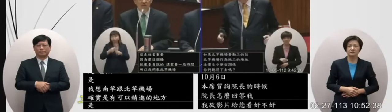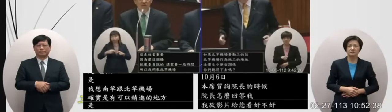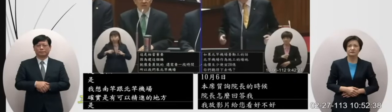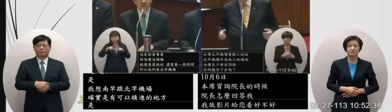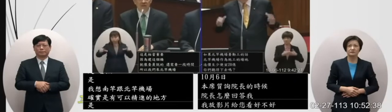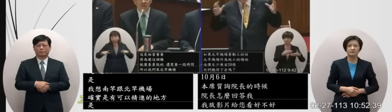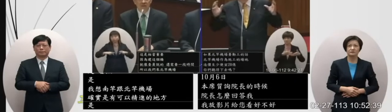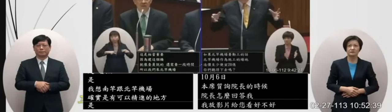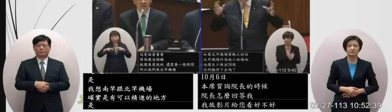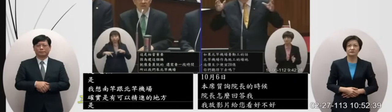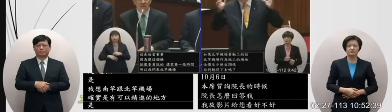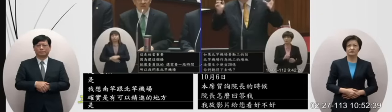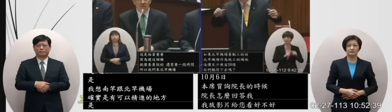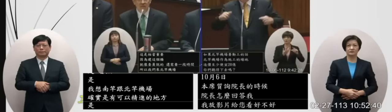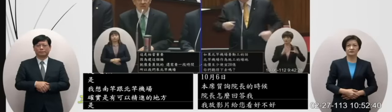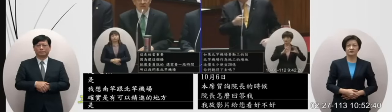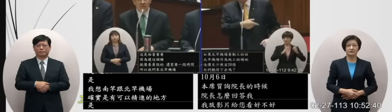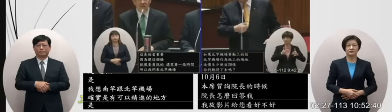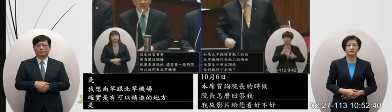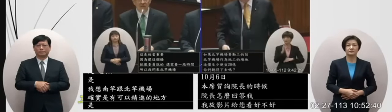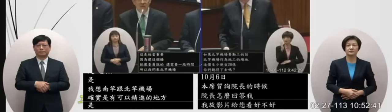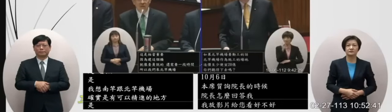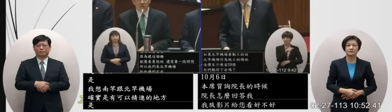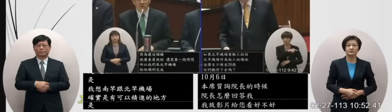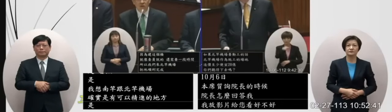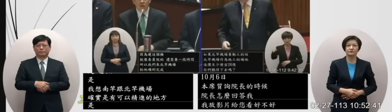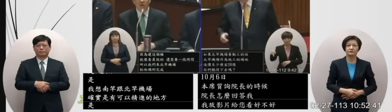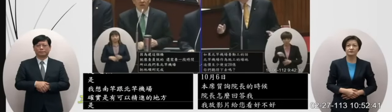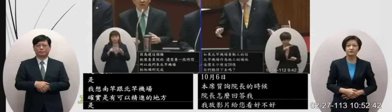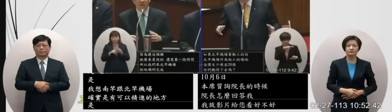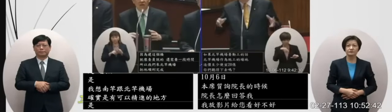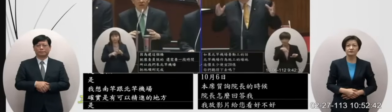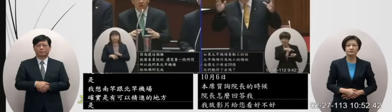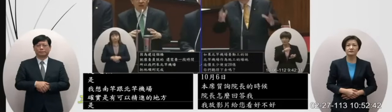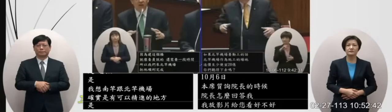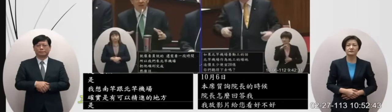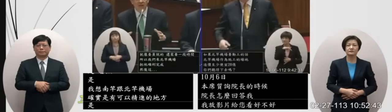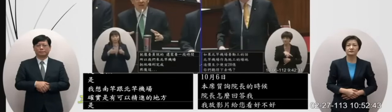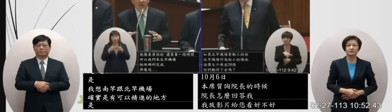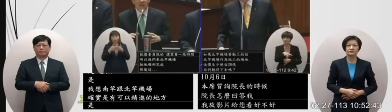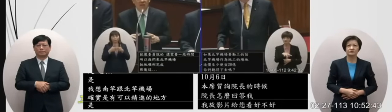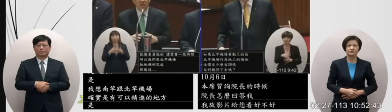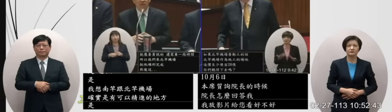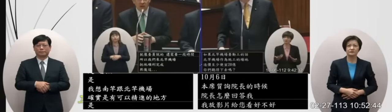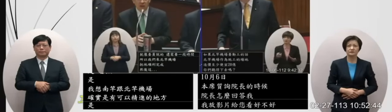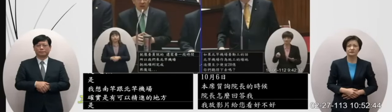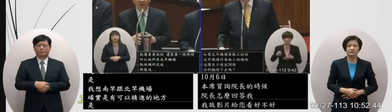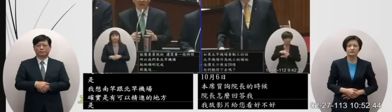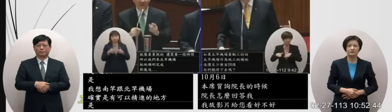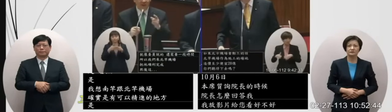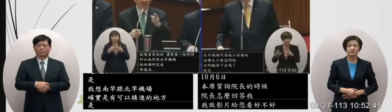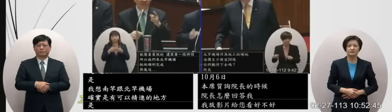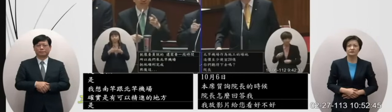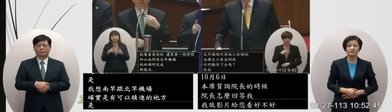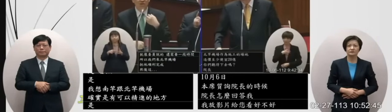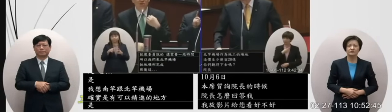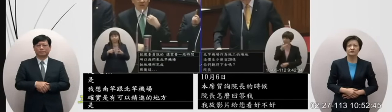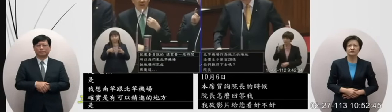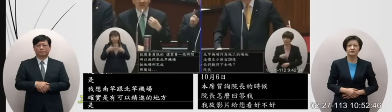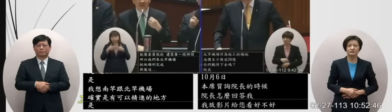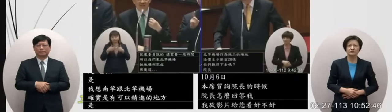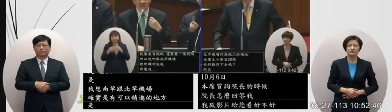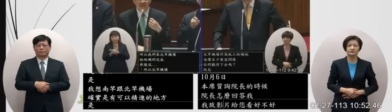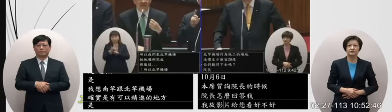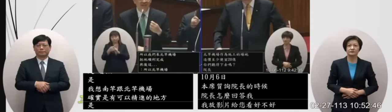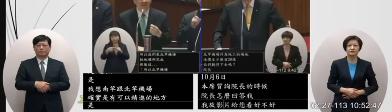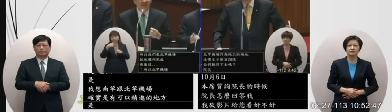国政府， 对， 全台湾哪一座机场是这样的机场？ 对， 所以政府没有责任把它做成安全的机场吗？ 要， 所以北竿机场